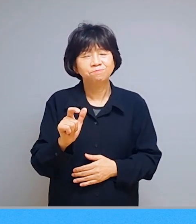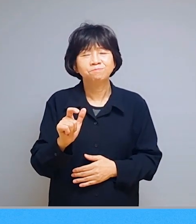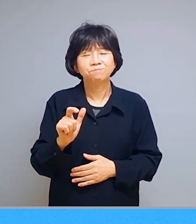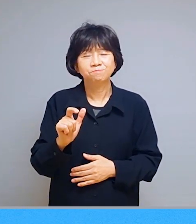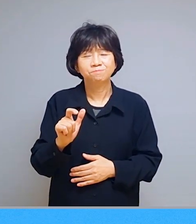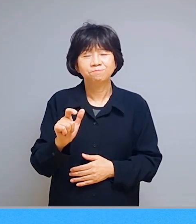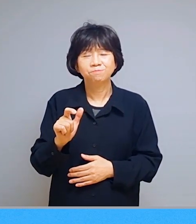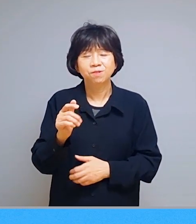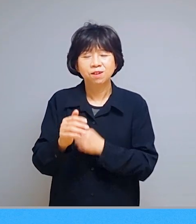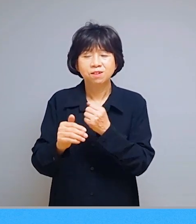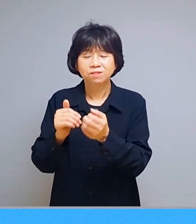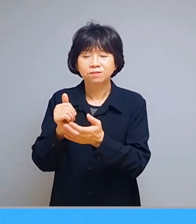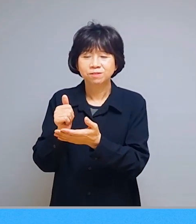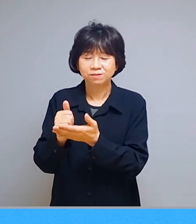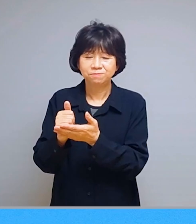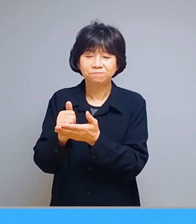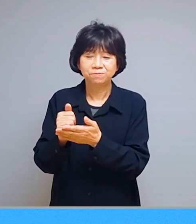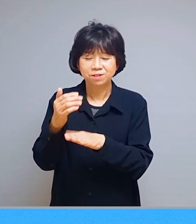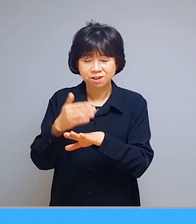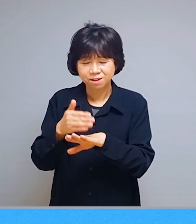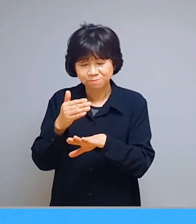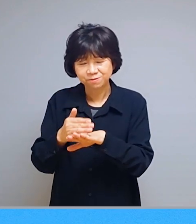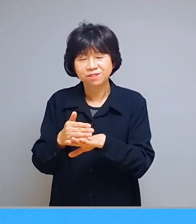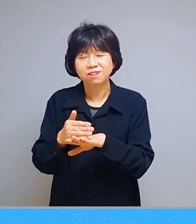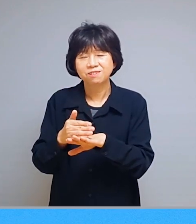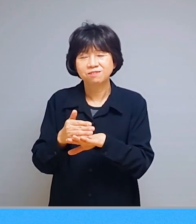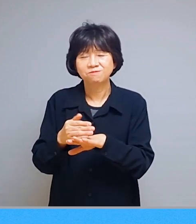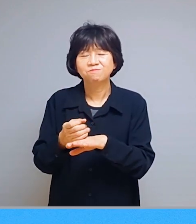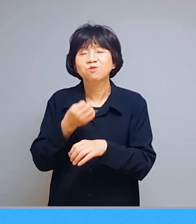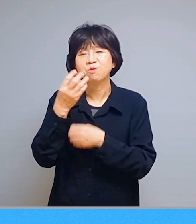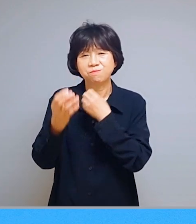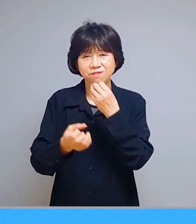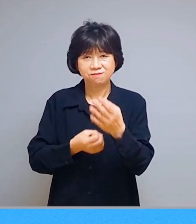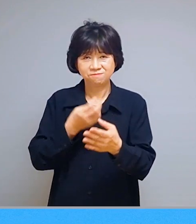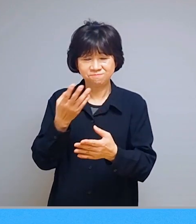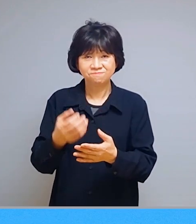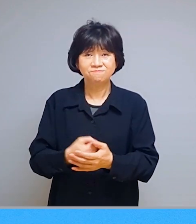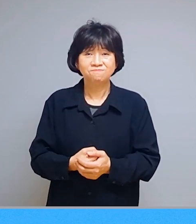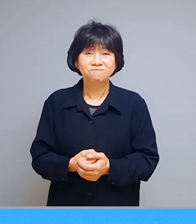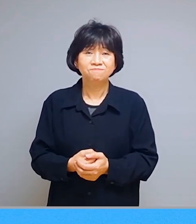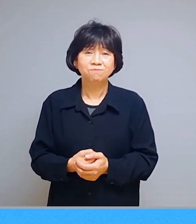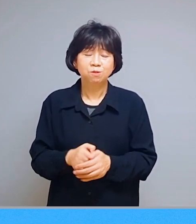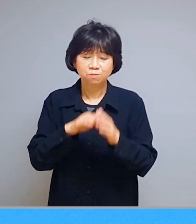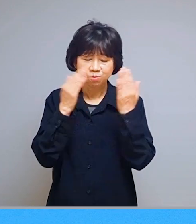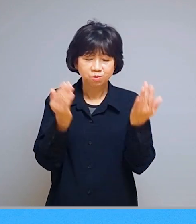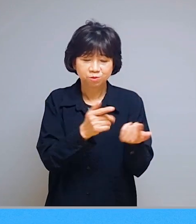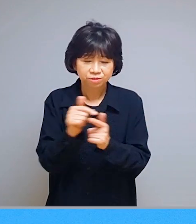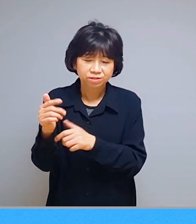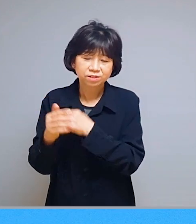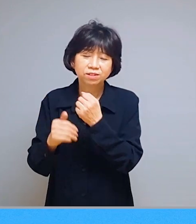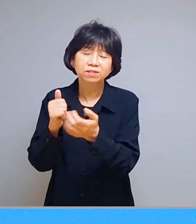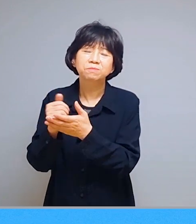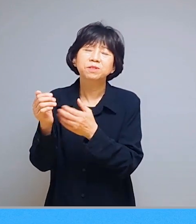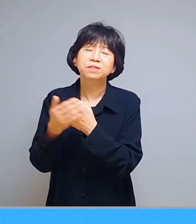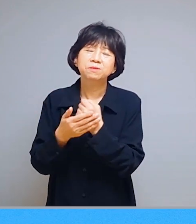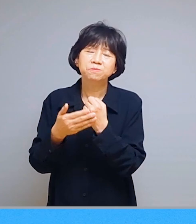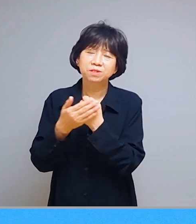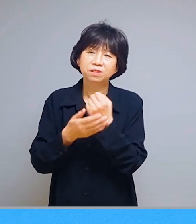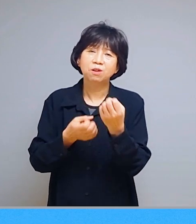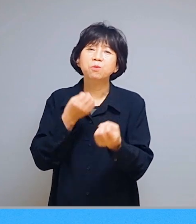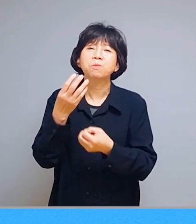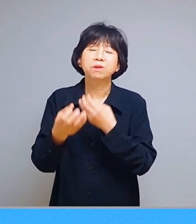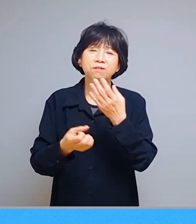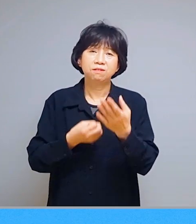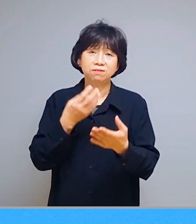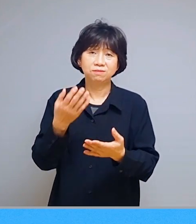그때 오히려 우리의 입술에서 그래도 하나님 감사합니다. 모든 것이 하나님의 은혜입니다.